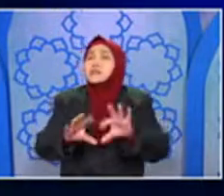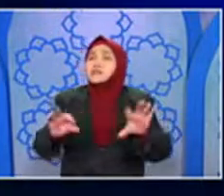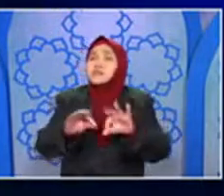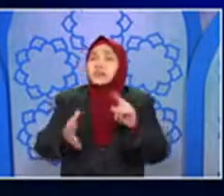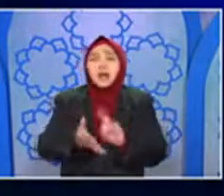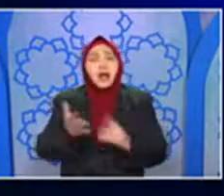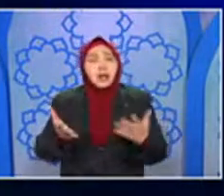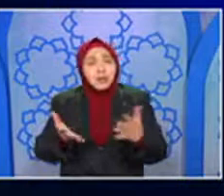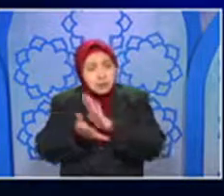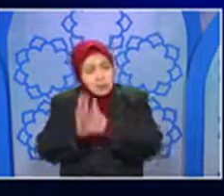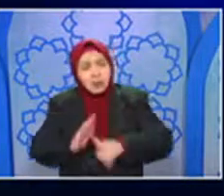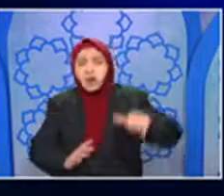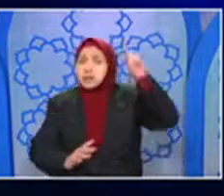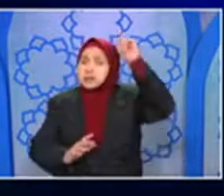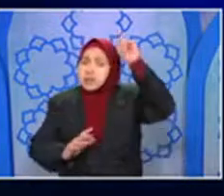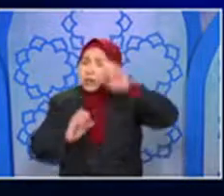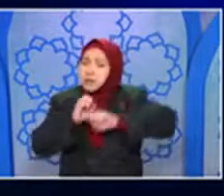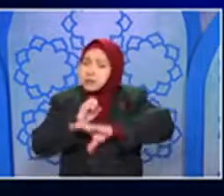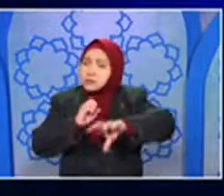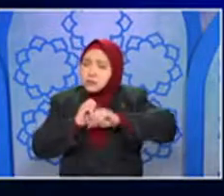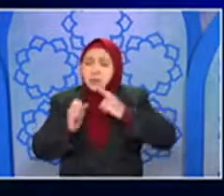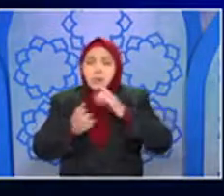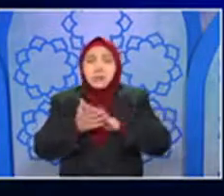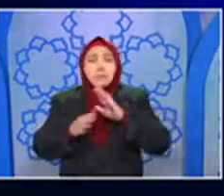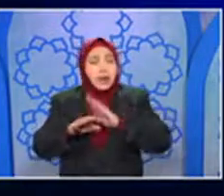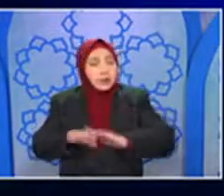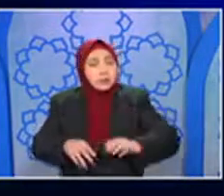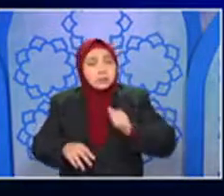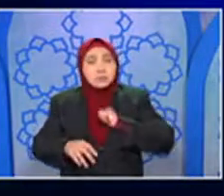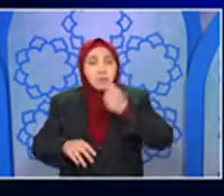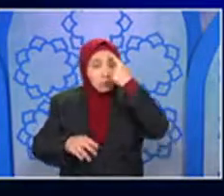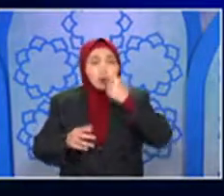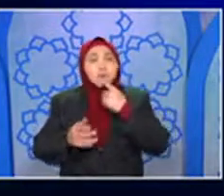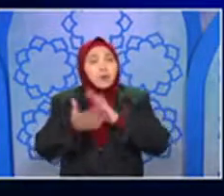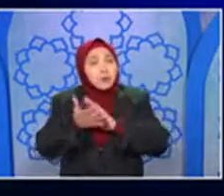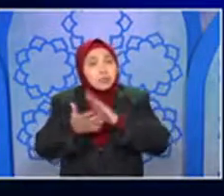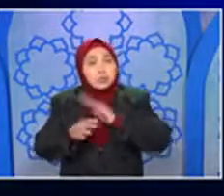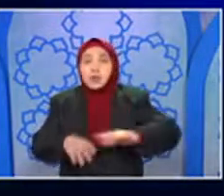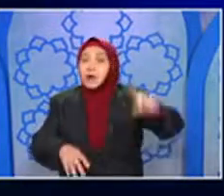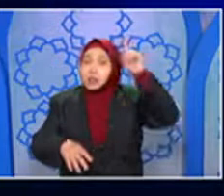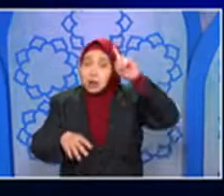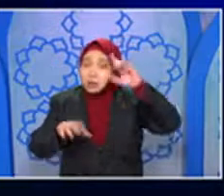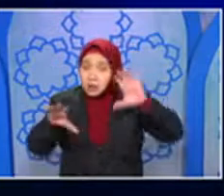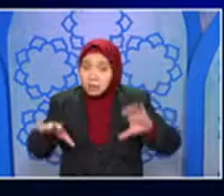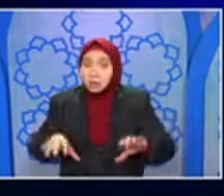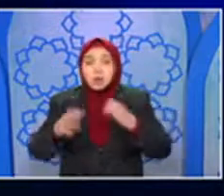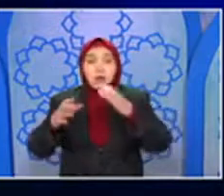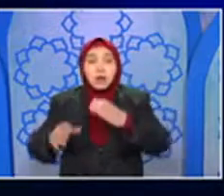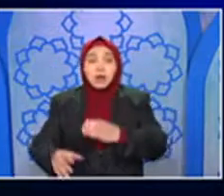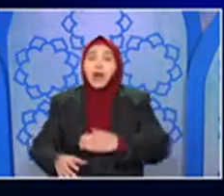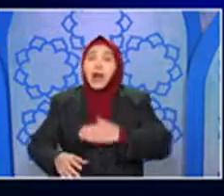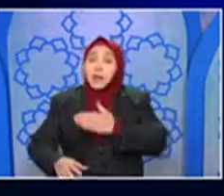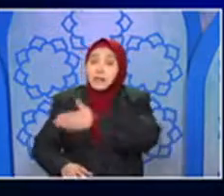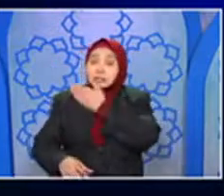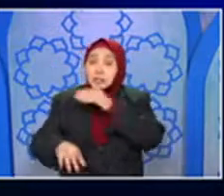sekalian? Allah menyeru, Allah memuji kepada dirinya. Kita memuji pada Allah yang menjalankan hamba-Nya pada malam